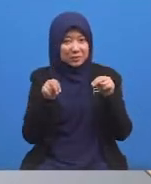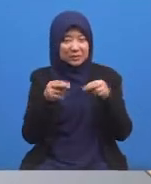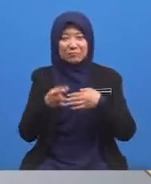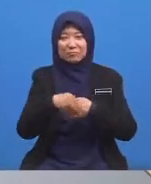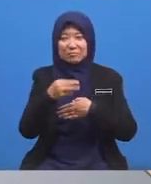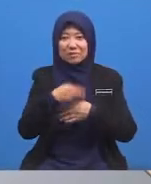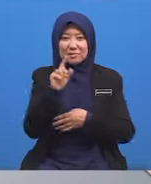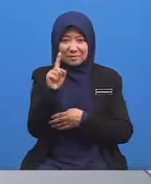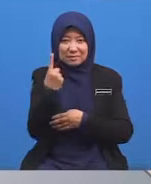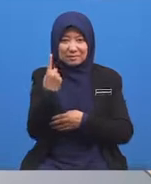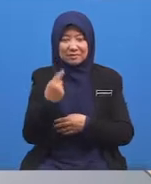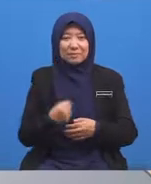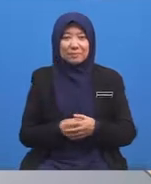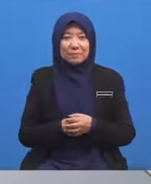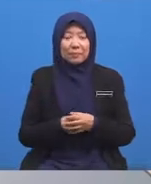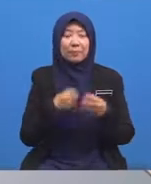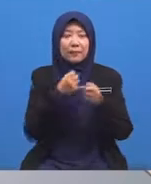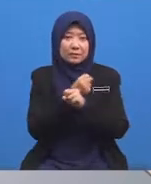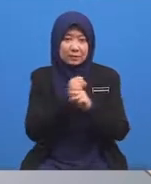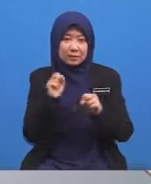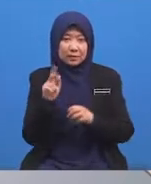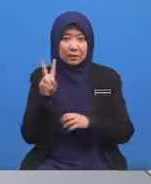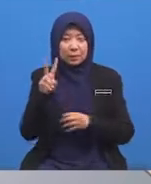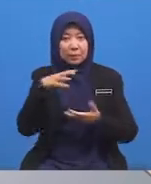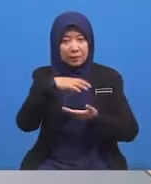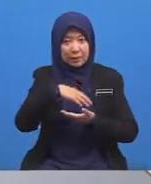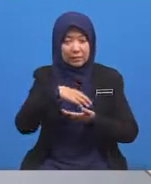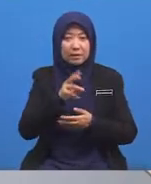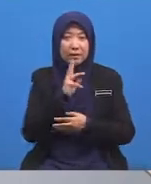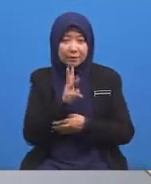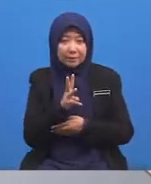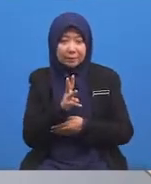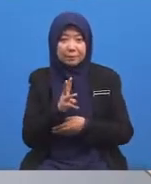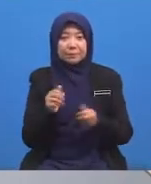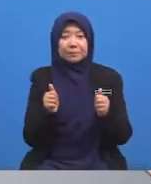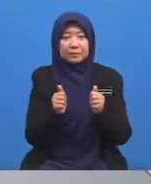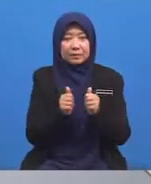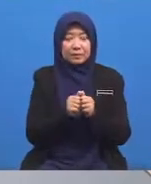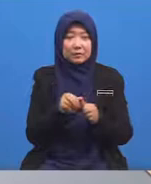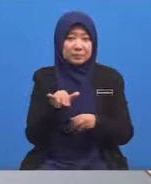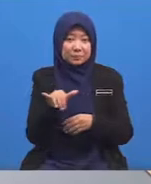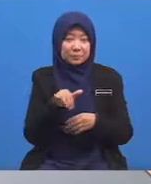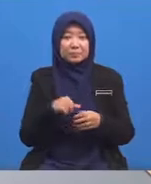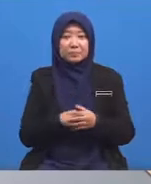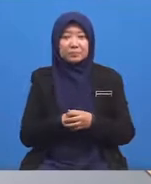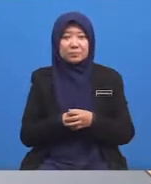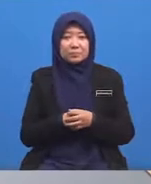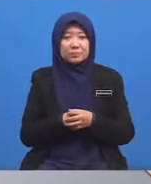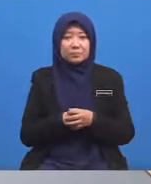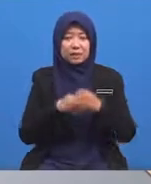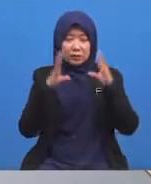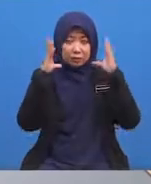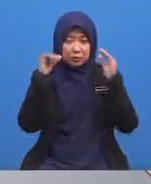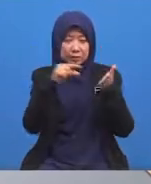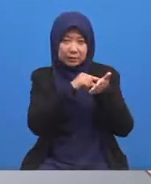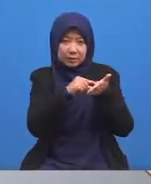Mari kita uji. Mudah sahaja. Kita sediakan 2 bekas berisi air dengan isi padu yang